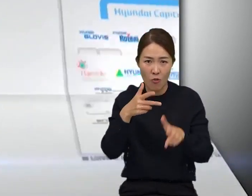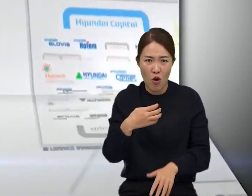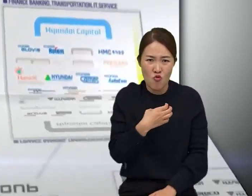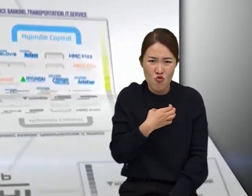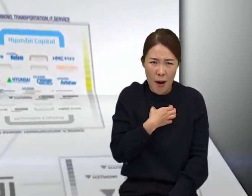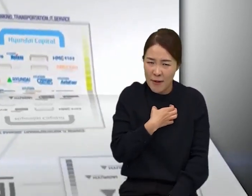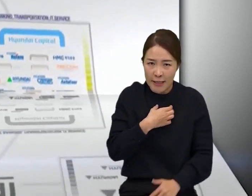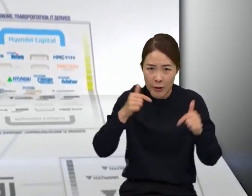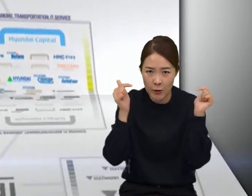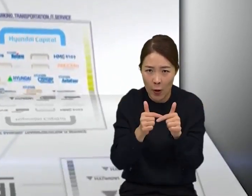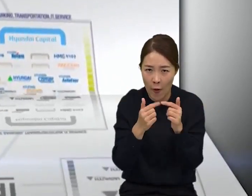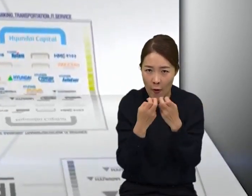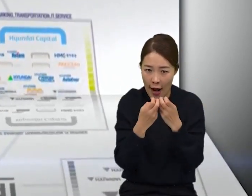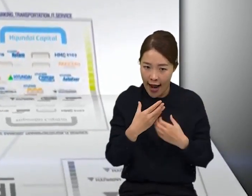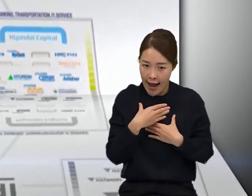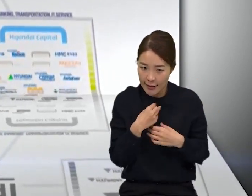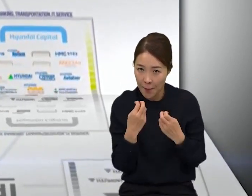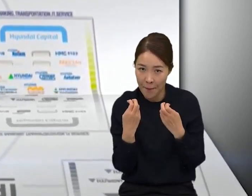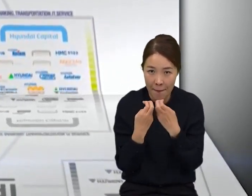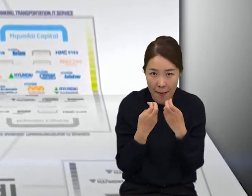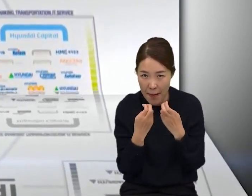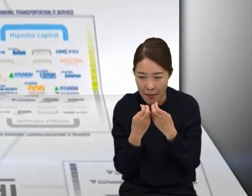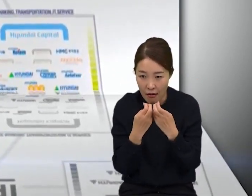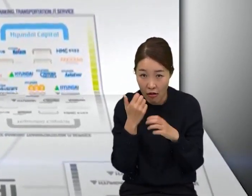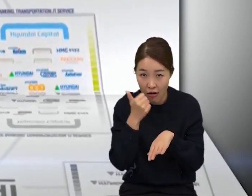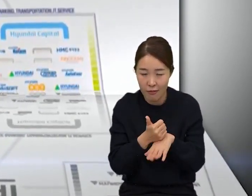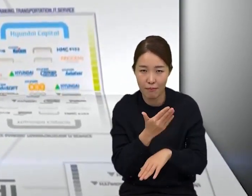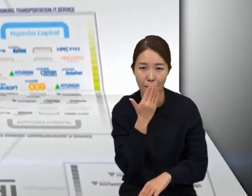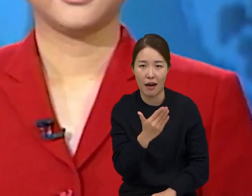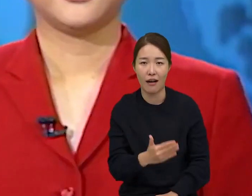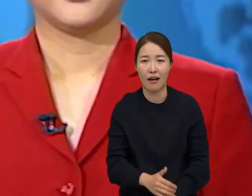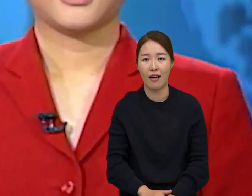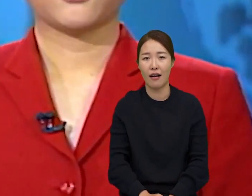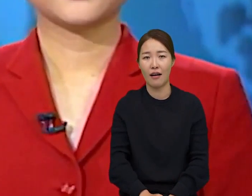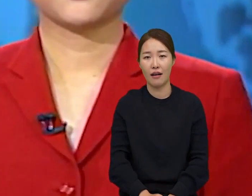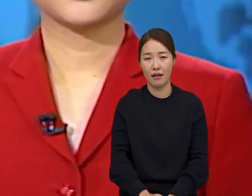초기 사업 위험을 줄여 사업의 조기 안착을 가능케 했다.